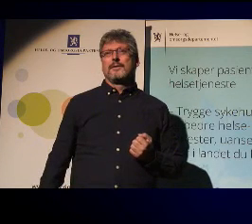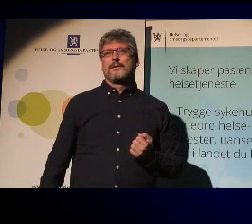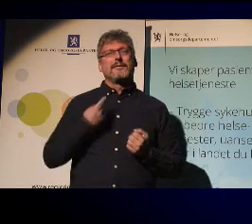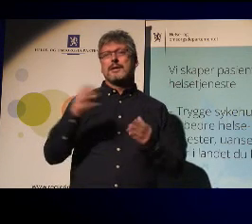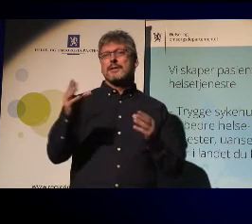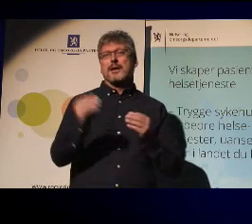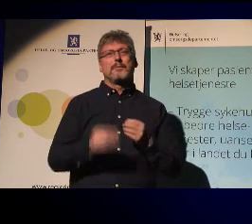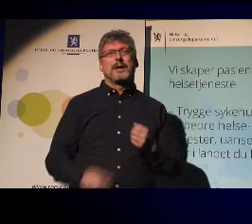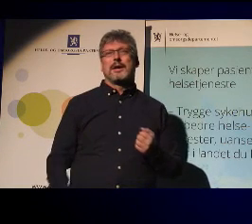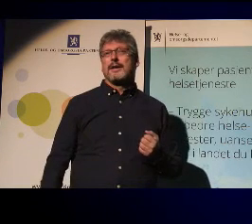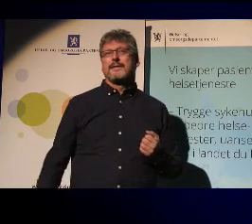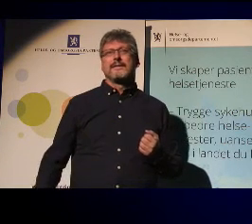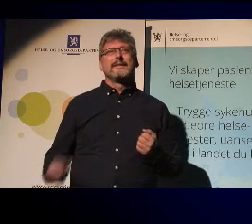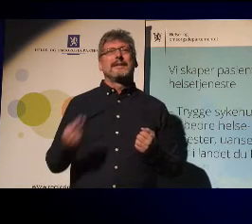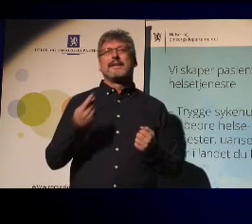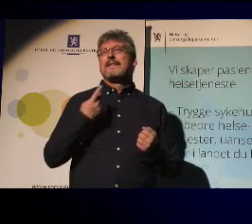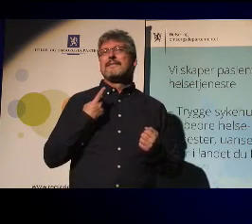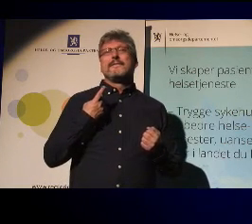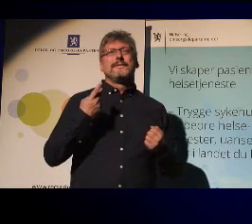I